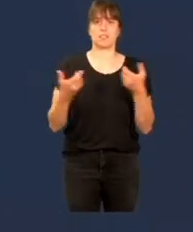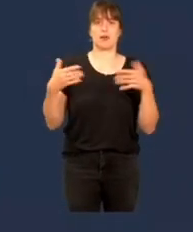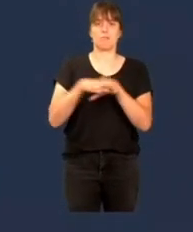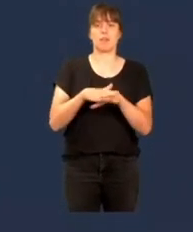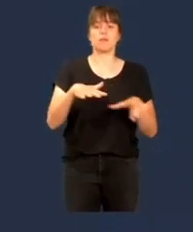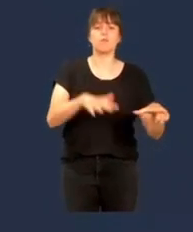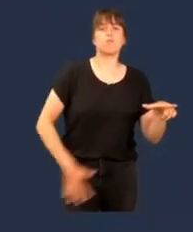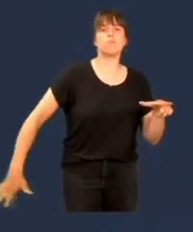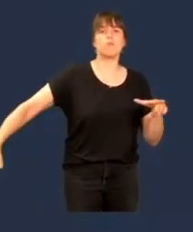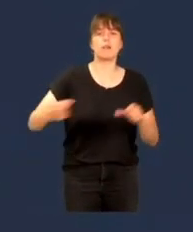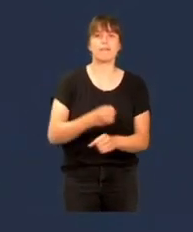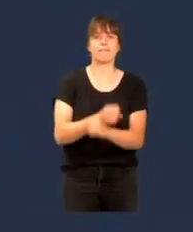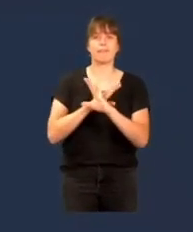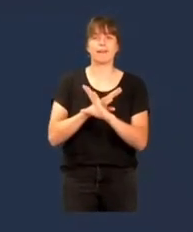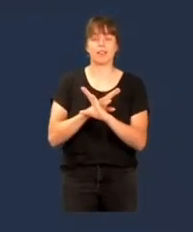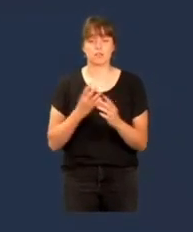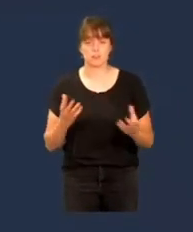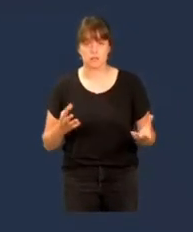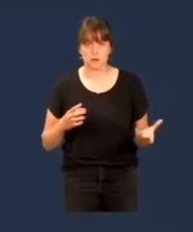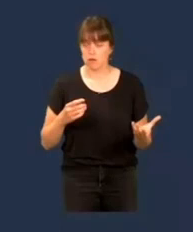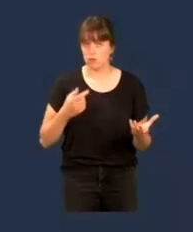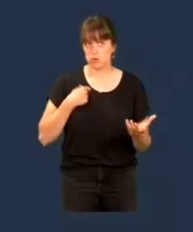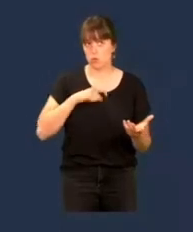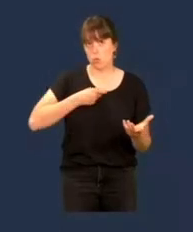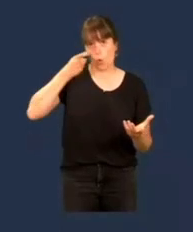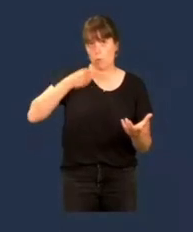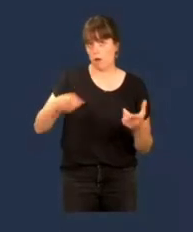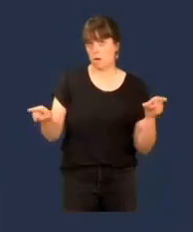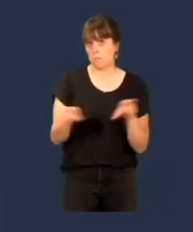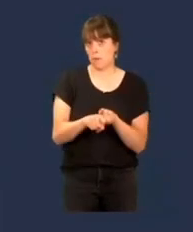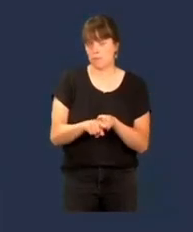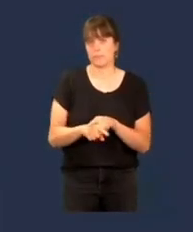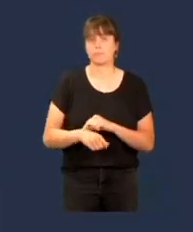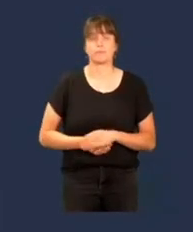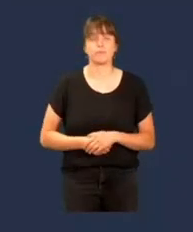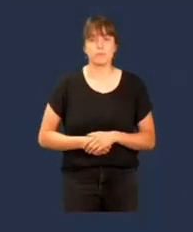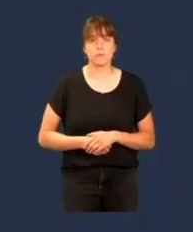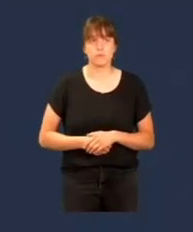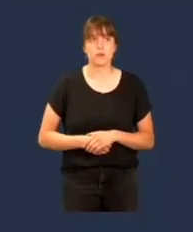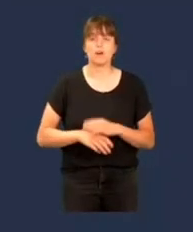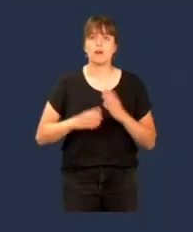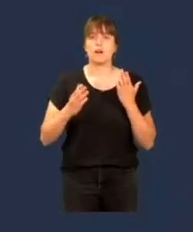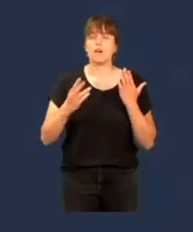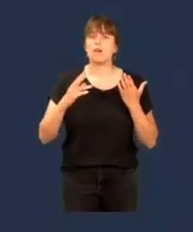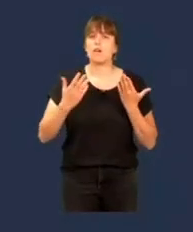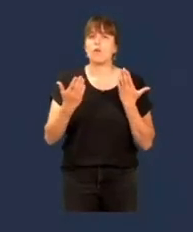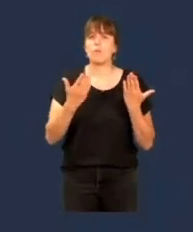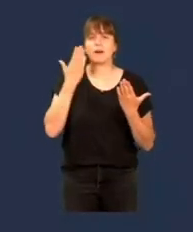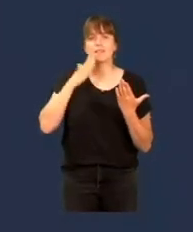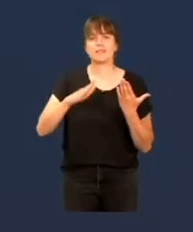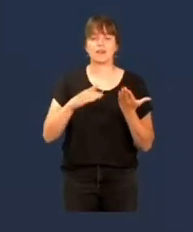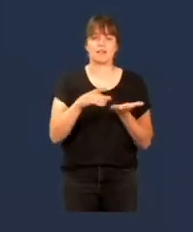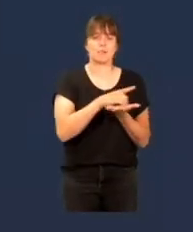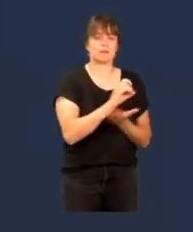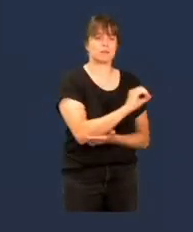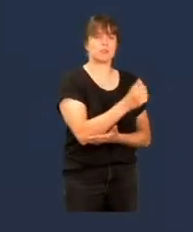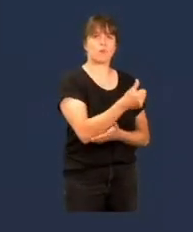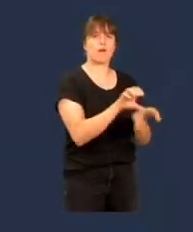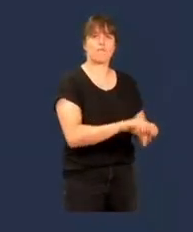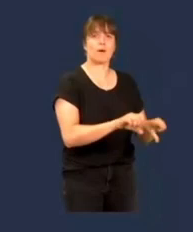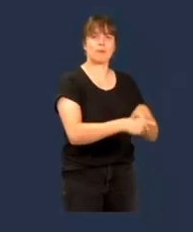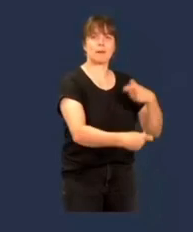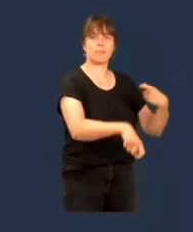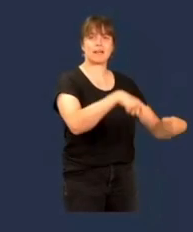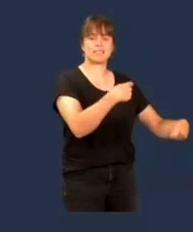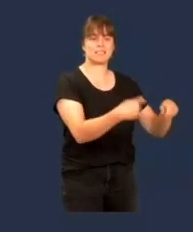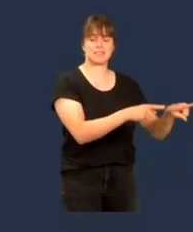bonne chose et doit suivre la même volonté, les mêmes critères, parfois que celui constitué pour la plasturgie dans l'Ain. En effet, comment parler